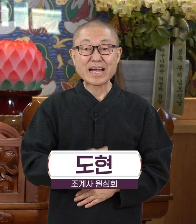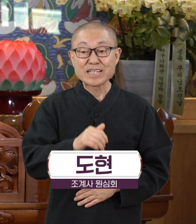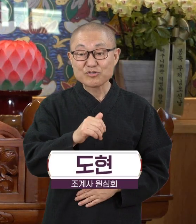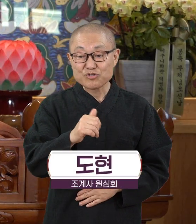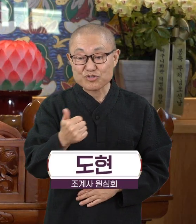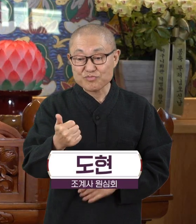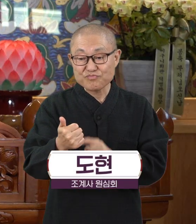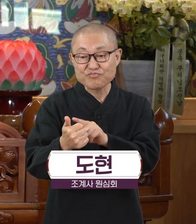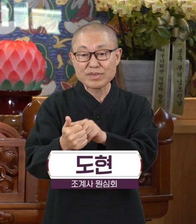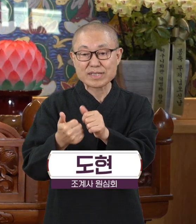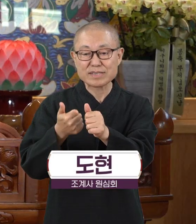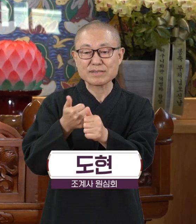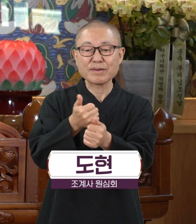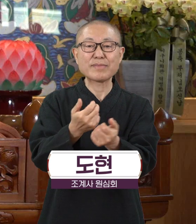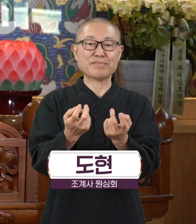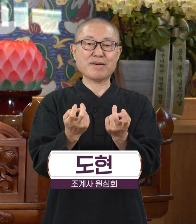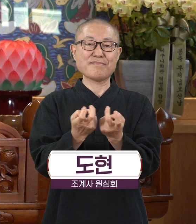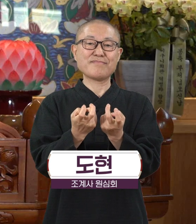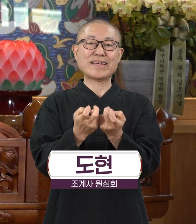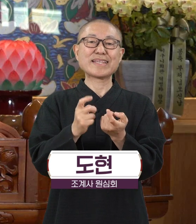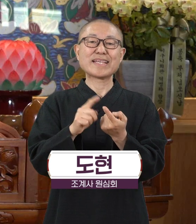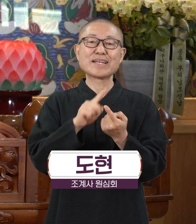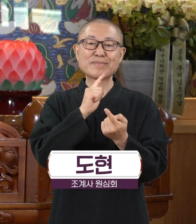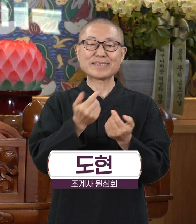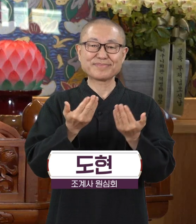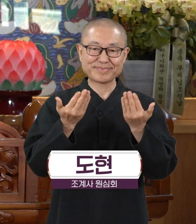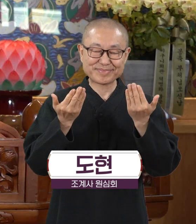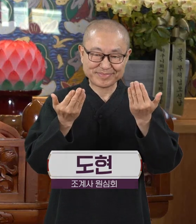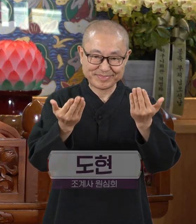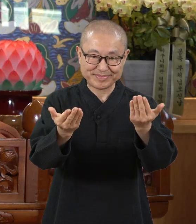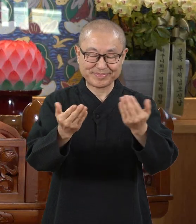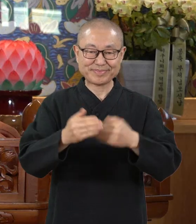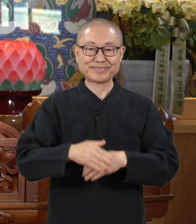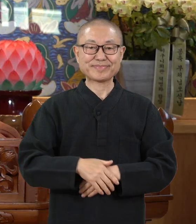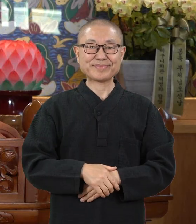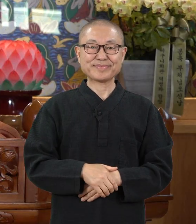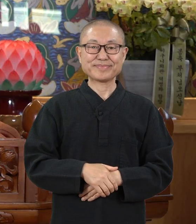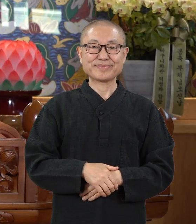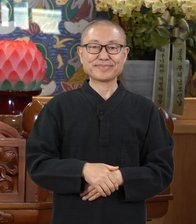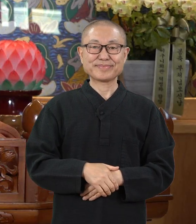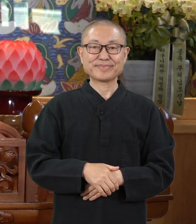죽음을 극복하는 법에 대해서 말씀을 드리겠습니다.